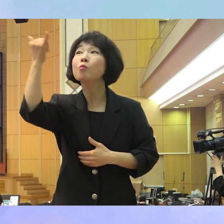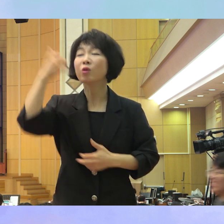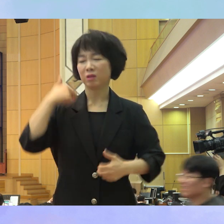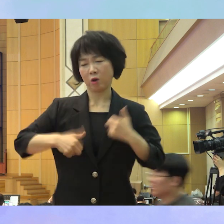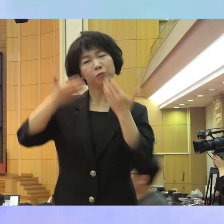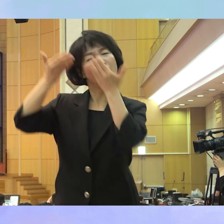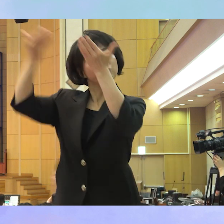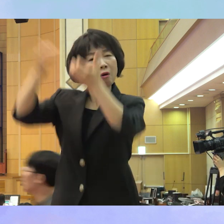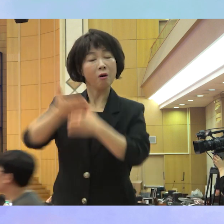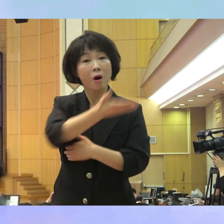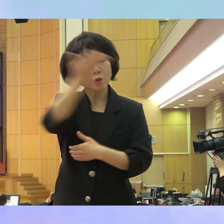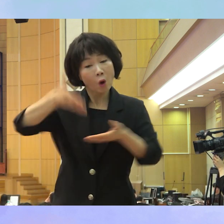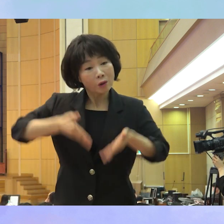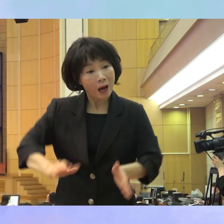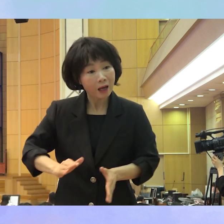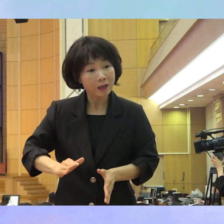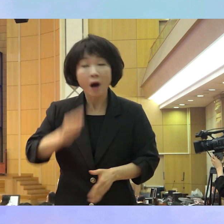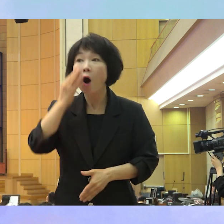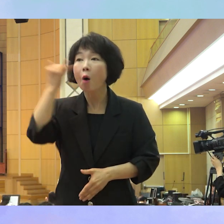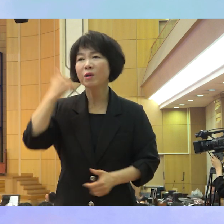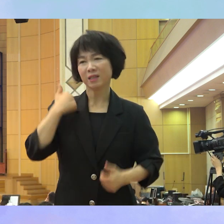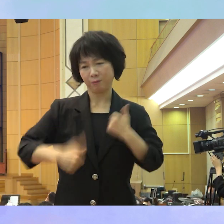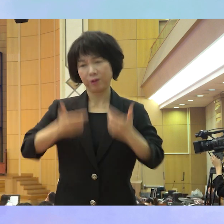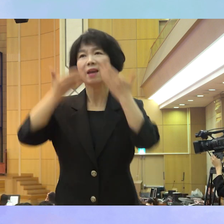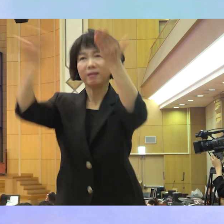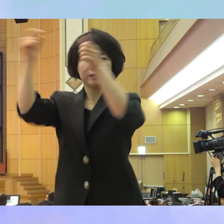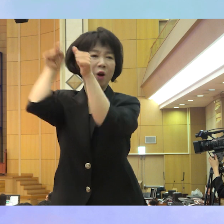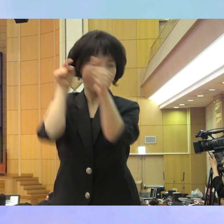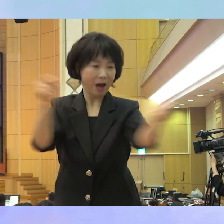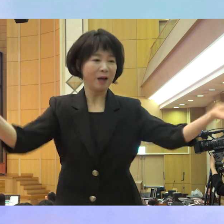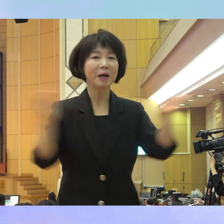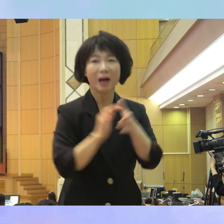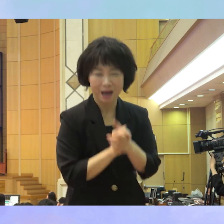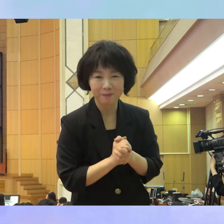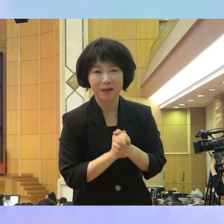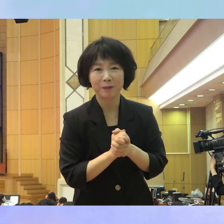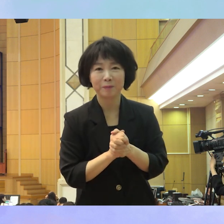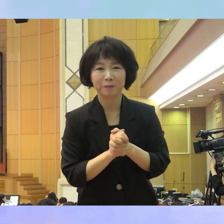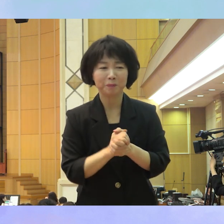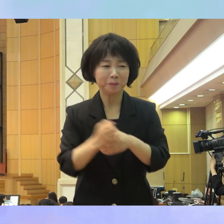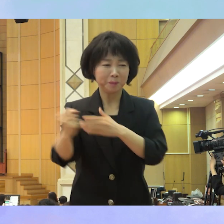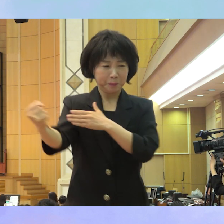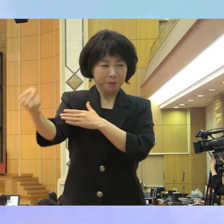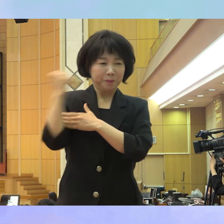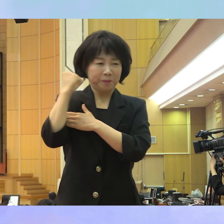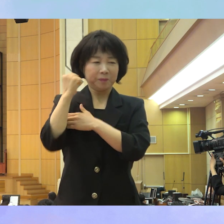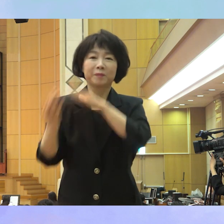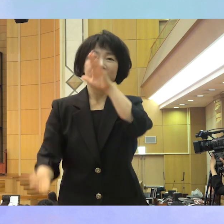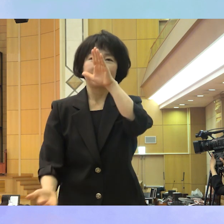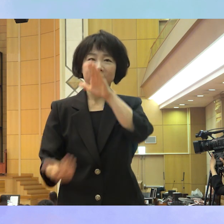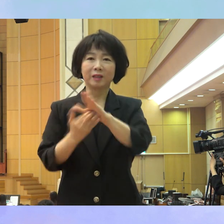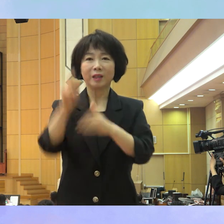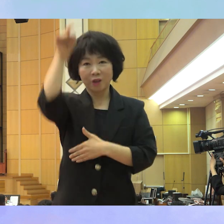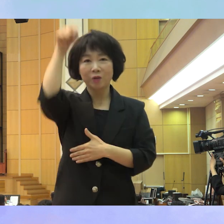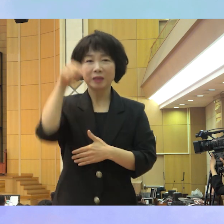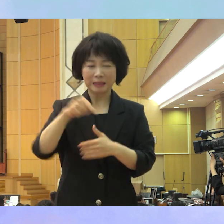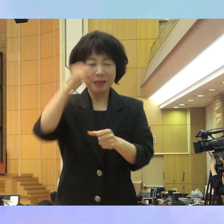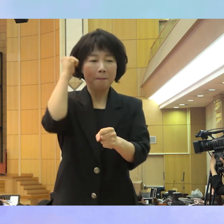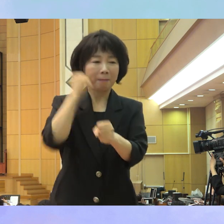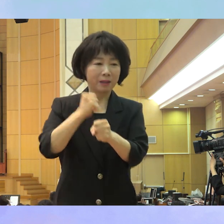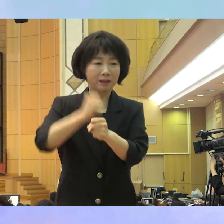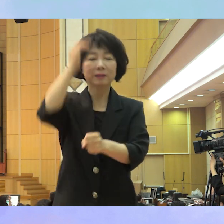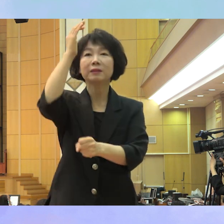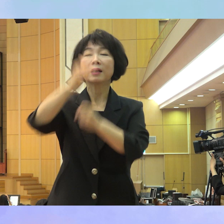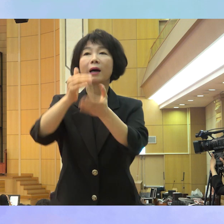즐겁게 하며 너 낳은 어미를 기쁘게 하라. 아멘. 전능하사 천지를 만드신 하나님